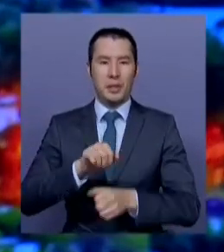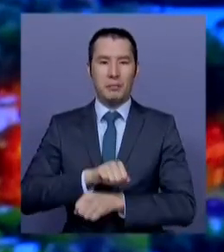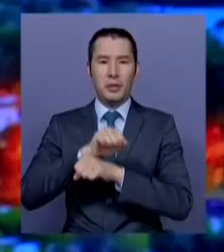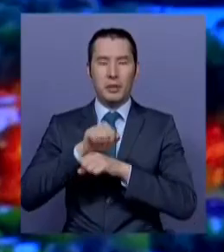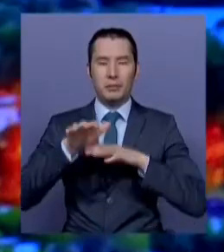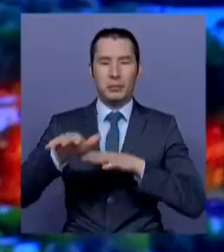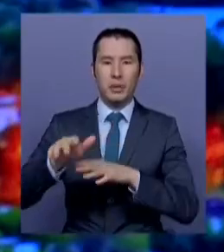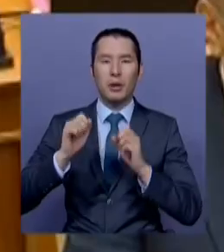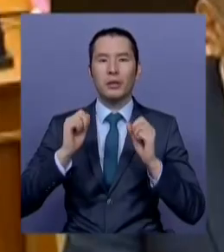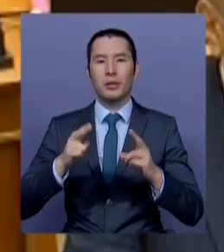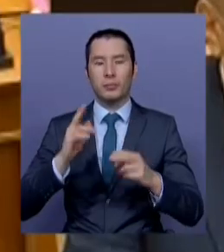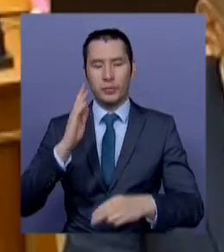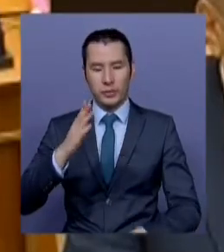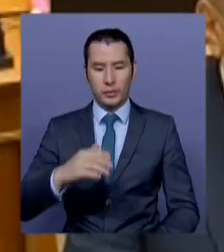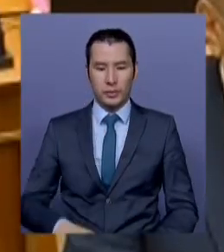қандай?